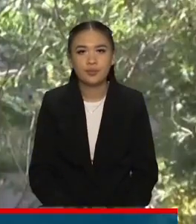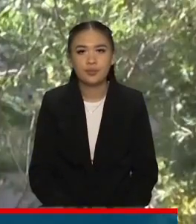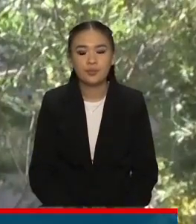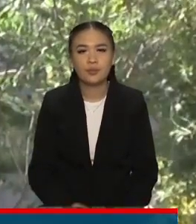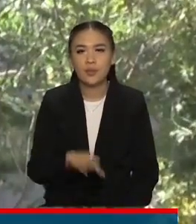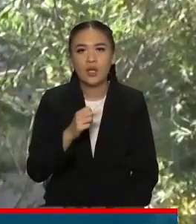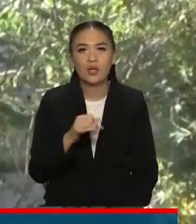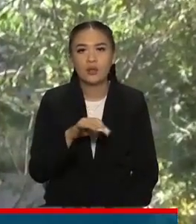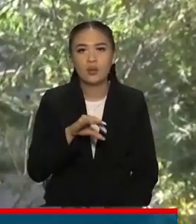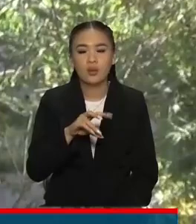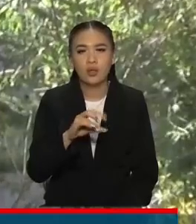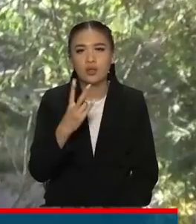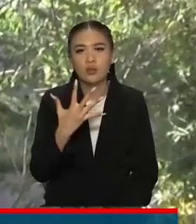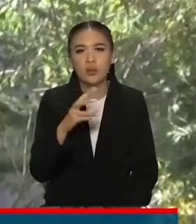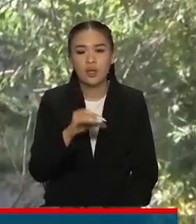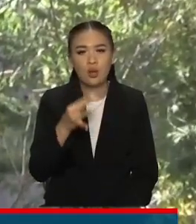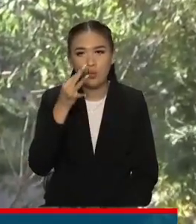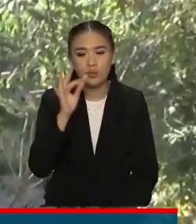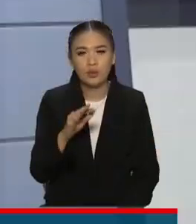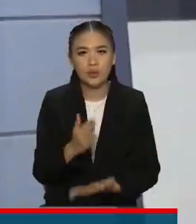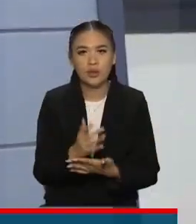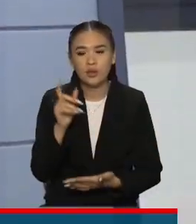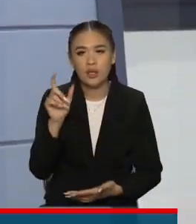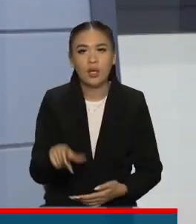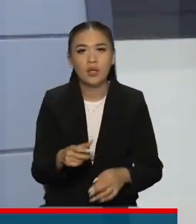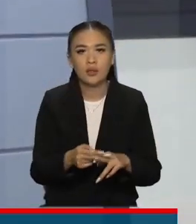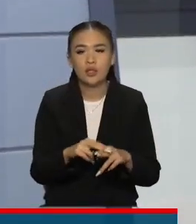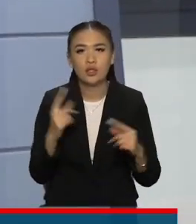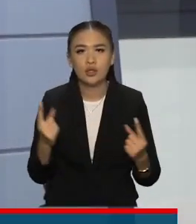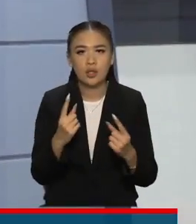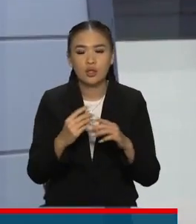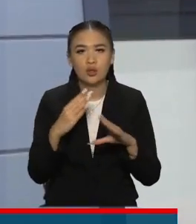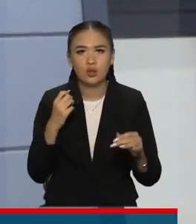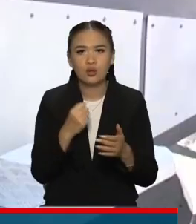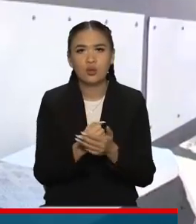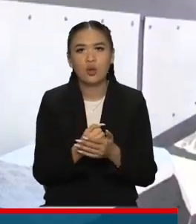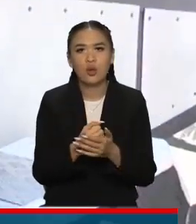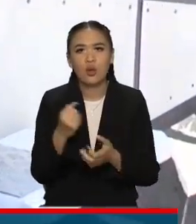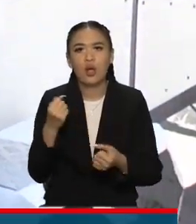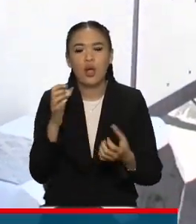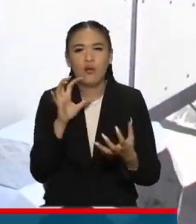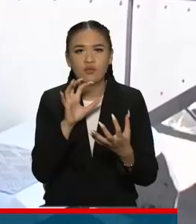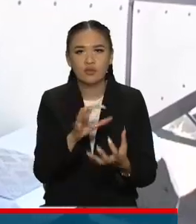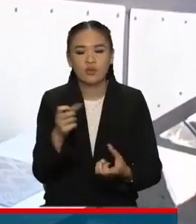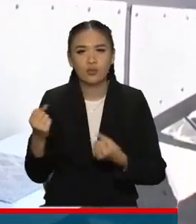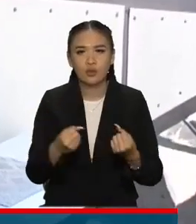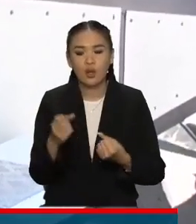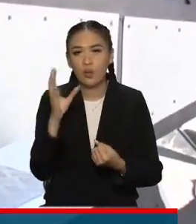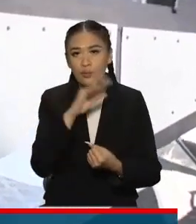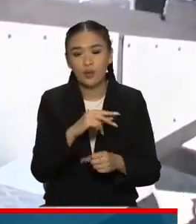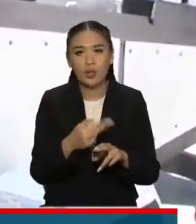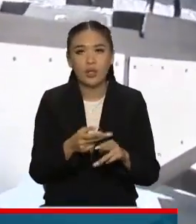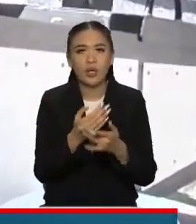Тайтолеу Анаев 25 жылдық өтілі бар тәжірибесі жүргізуші. Женгіл көлікпен бастап, жүк көлігімен автобусқа дейін тізгіндеген. Талай жол